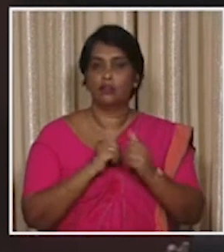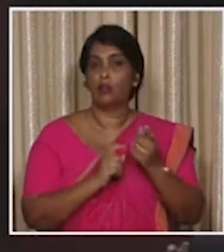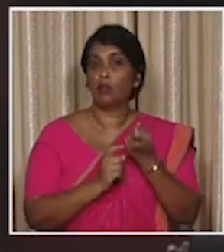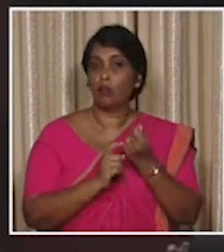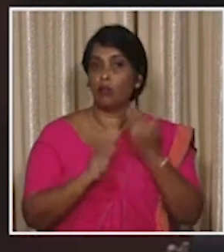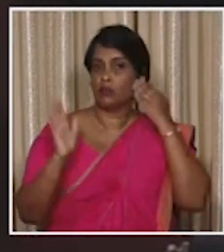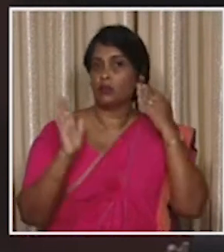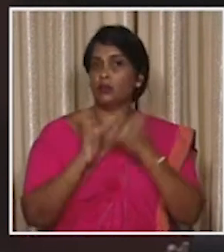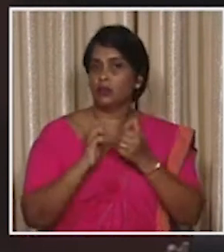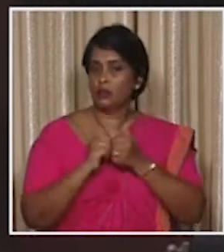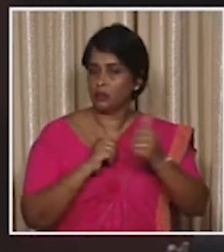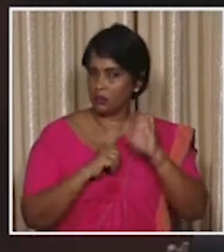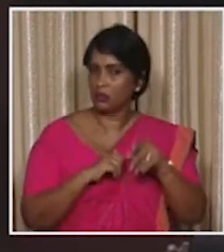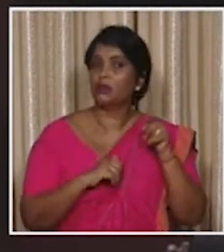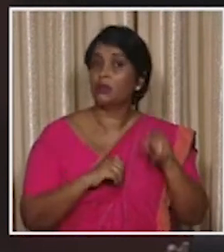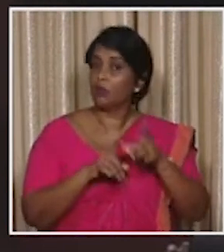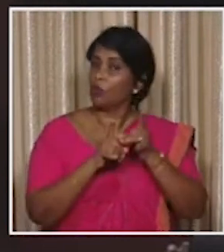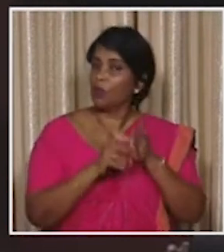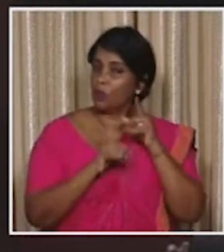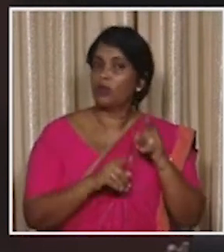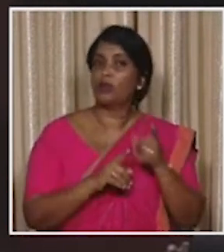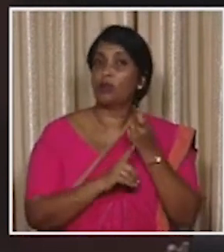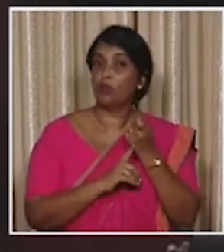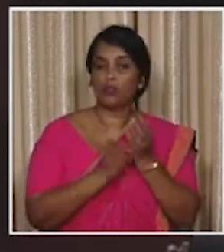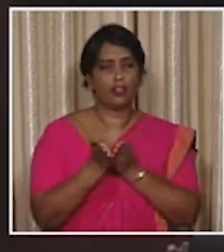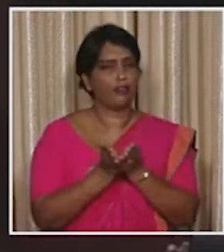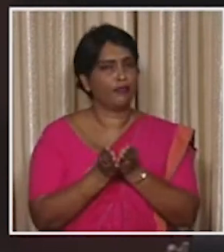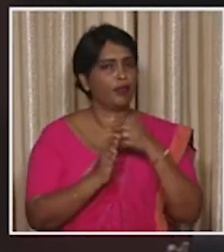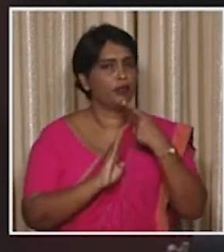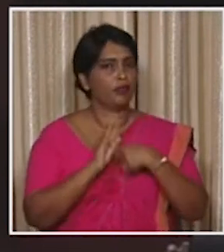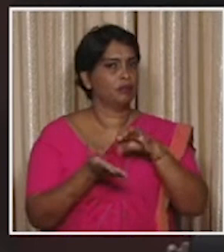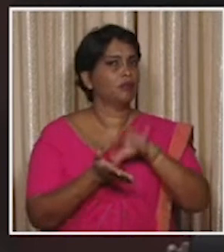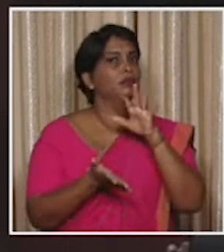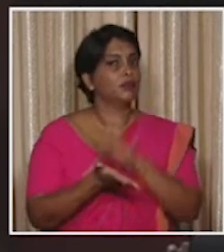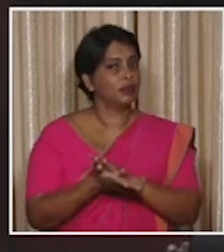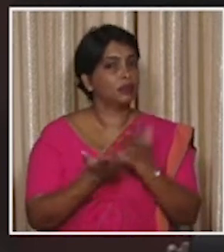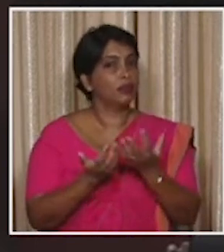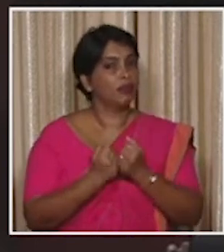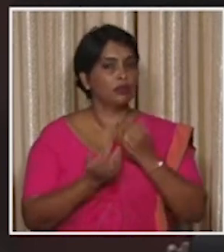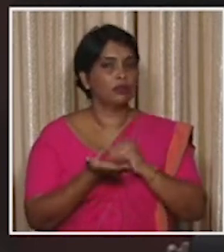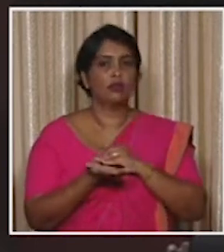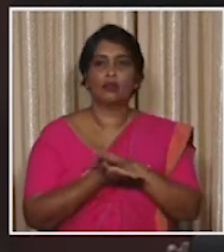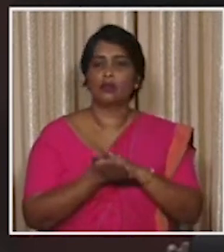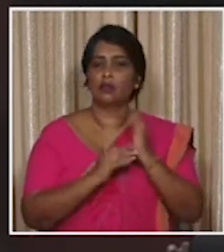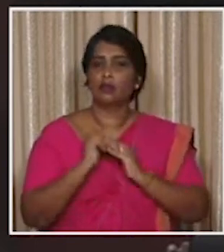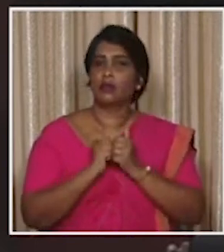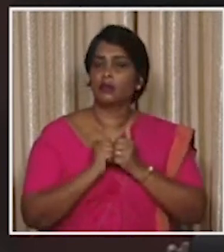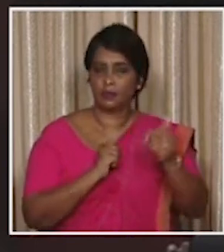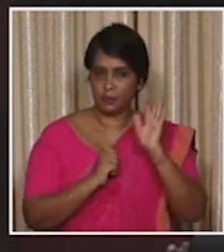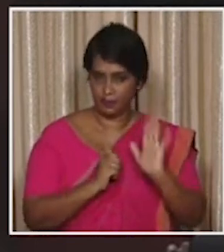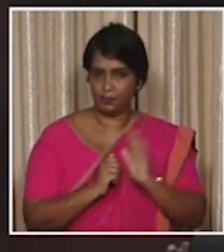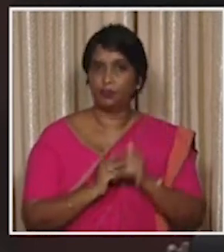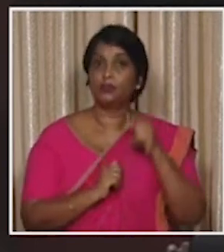මූල්‍ය රාමුවකට යොමු කරලා ඒ වගේම මූල්‍ය විනයක් මේ රට තුළ ස්ථාපනය කරන්න අවශ්‍ය ප්‍රතිසංස්කරණ වැඩපිළිවෙලට අපි ගිහිල්ලා